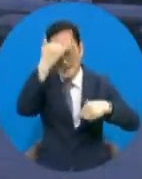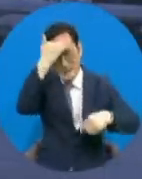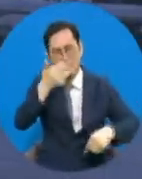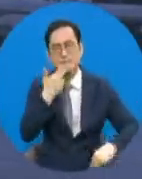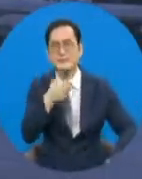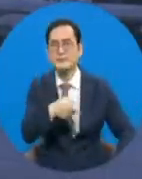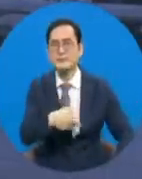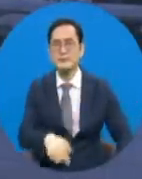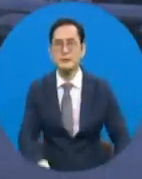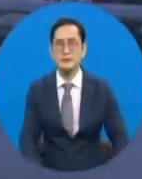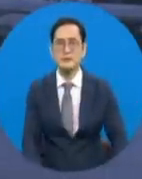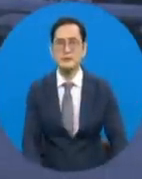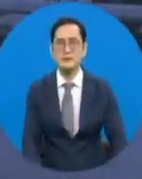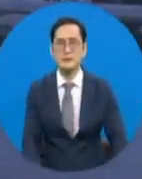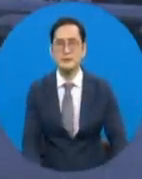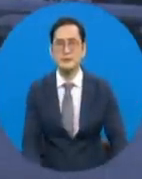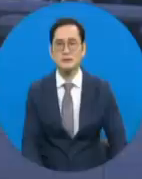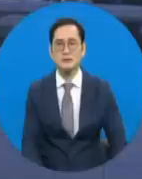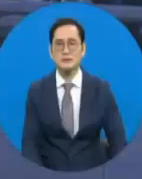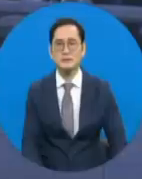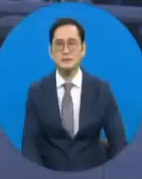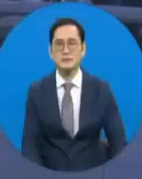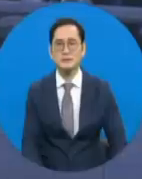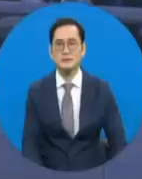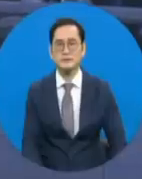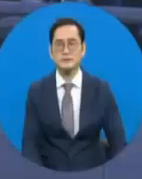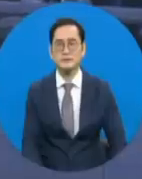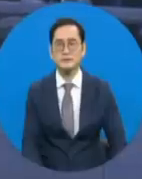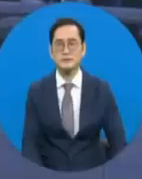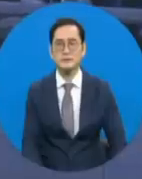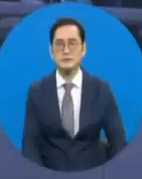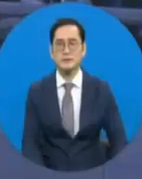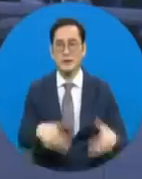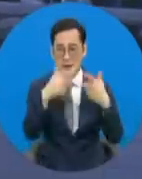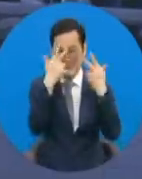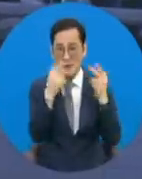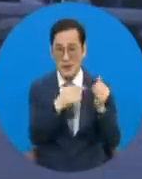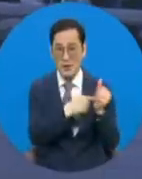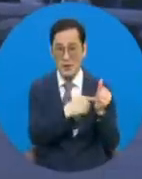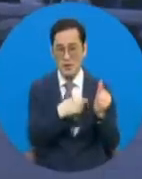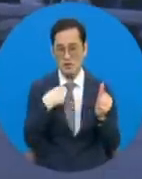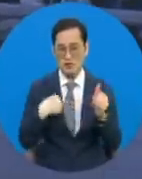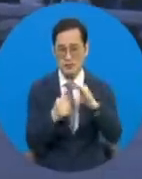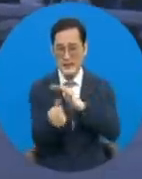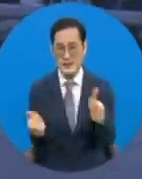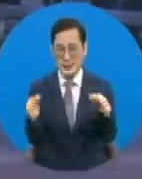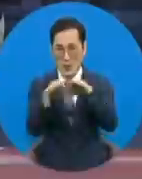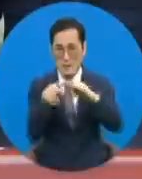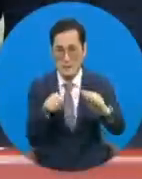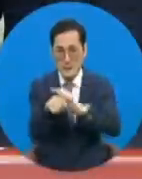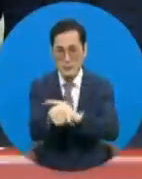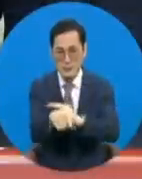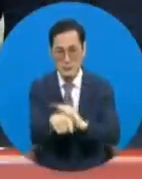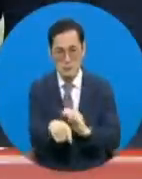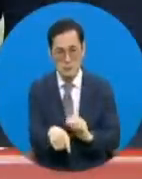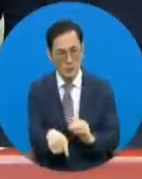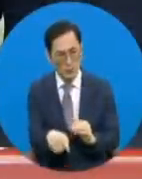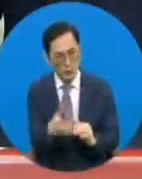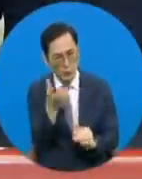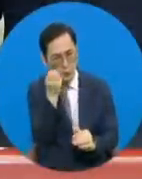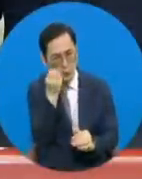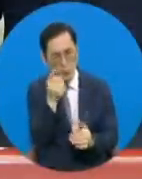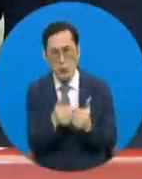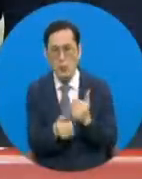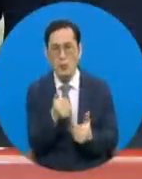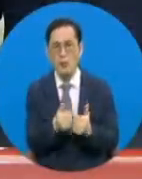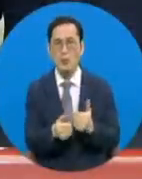있습니다. 먼저 민주당 대표의 중국 대사관저 방문이 굉장히 이례적이라는 평가가 나오고 있습니다. 김광산 변호사님, 지금 보면